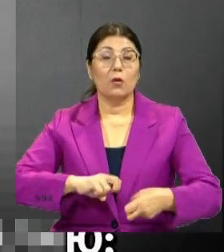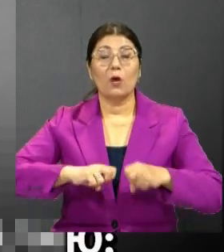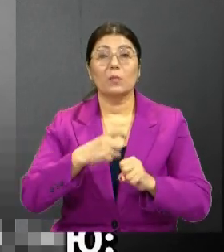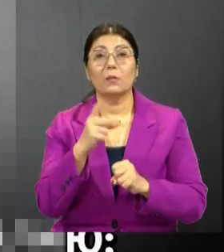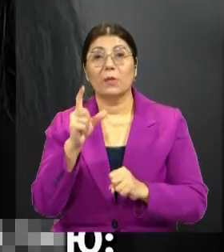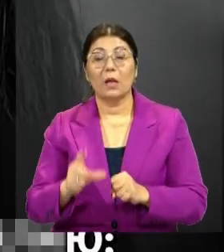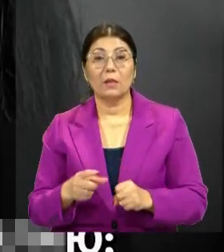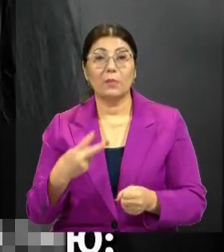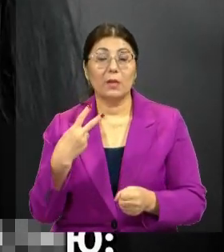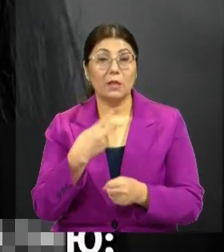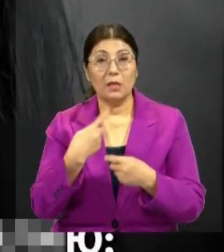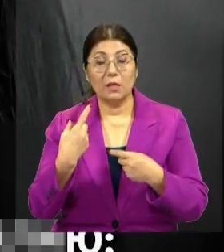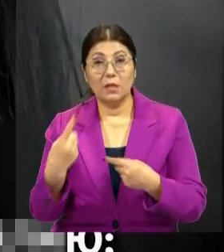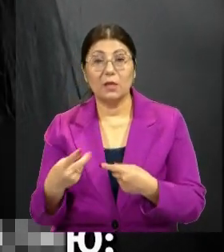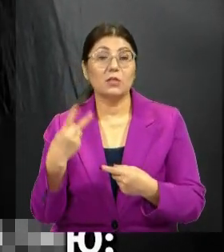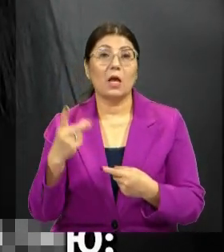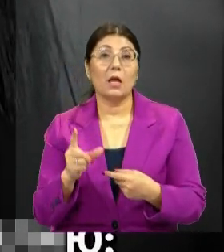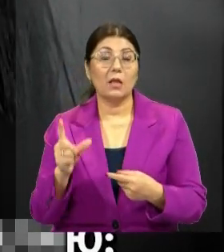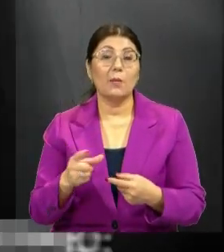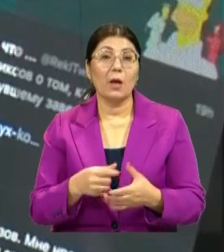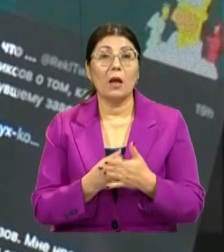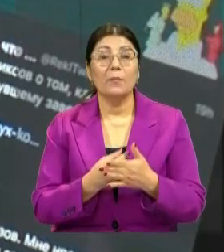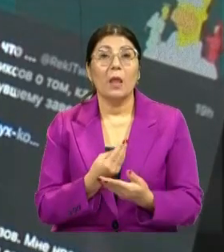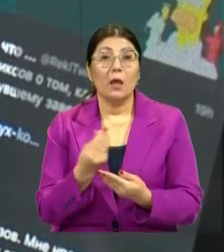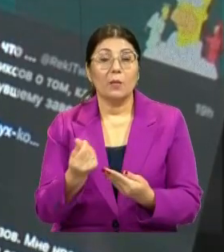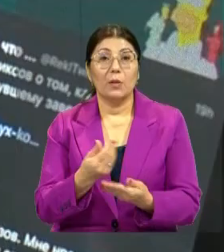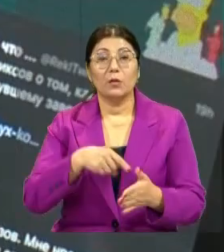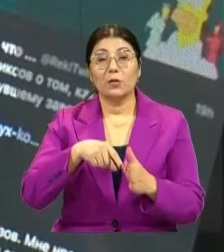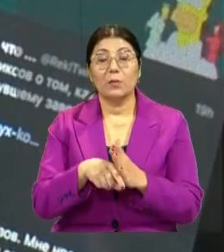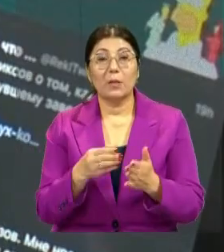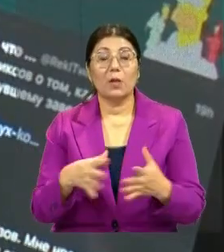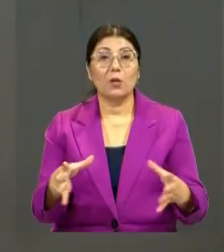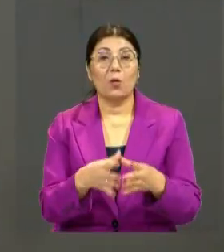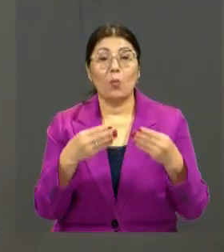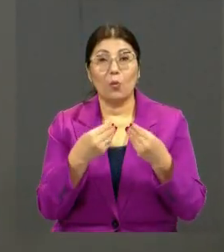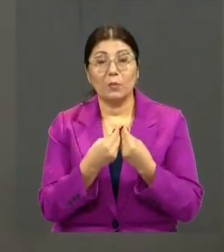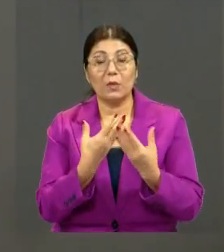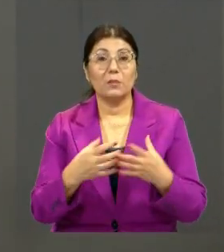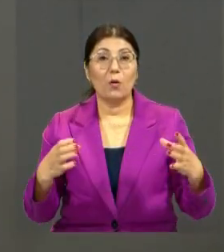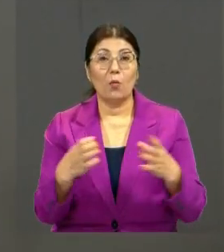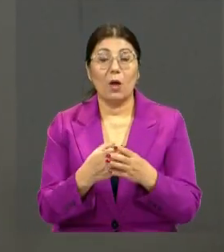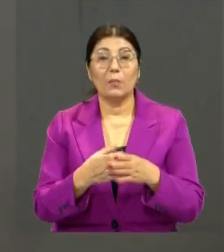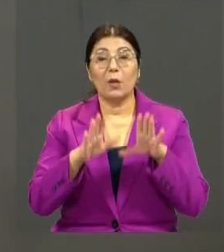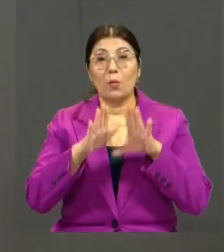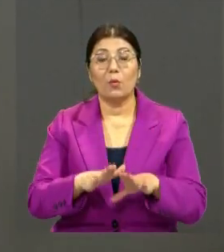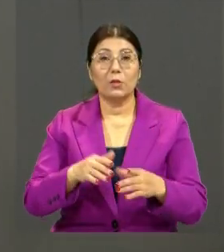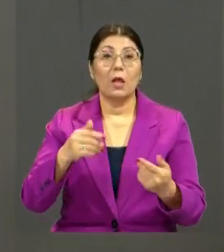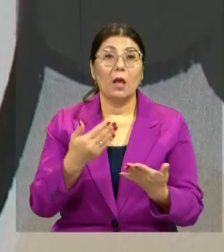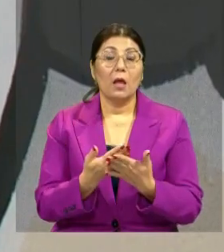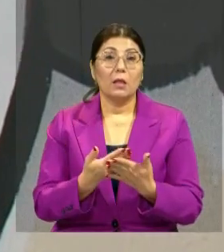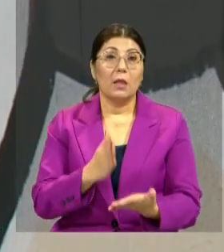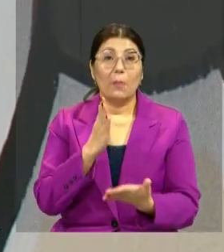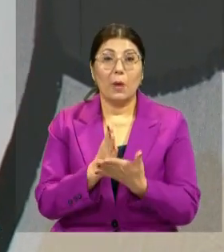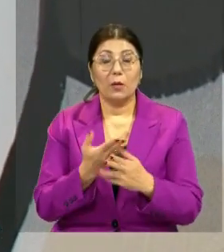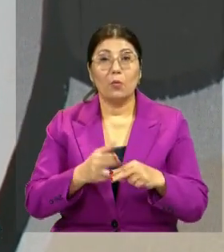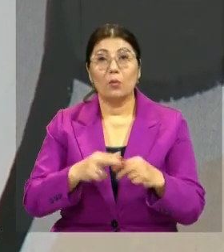адамның екінші адамға тәндік немесе психикалық ықпал етуі жатады. Отбасы шағын мемлекет деген сөз оның қоғамдағы алар орнына қарай айтылса керек. Осы